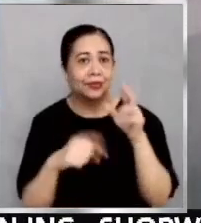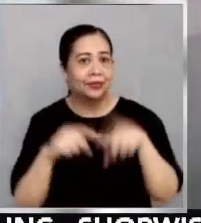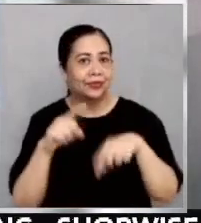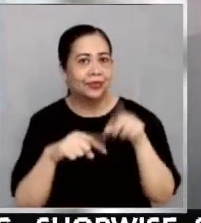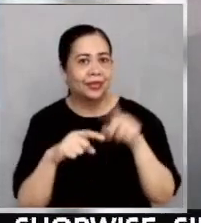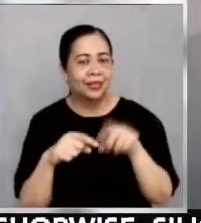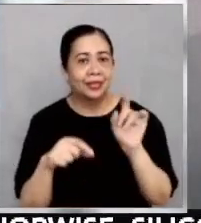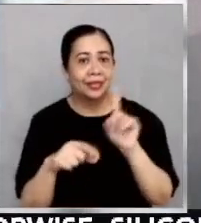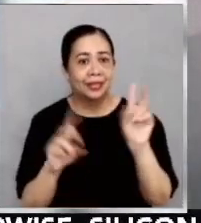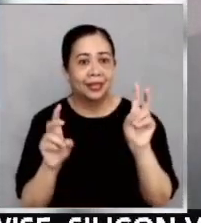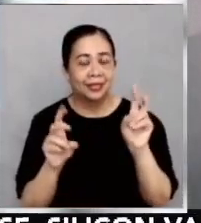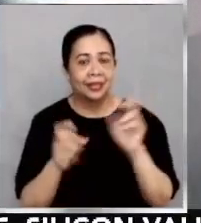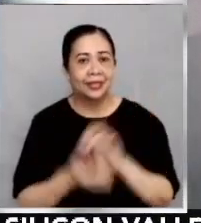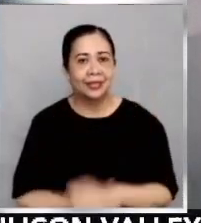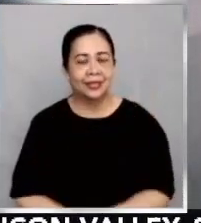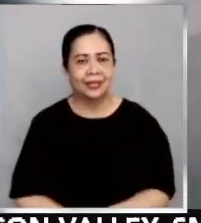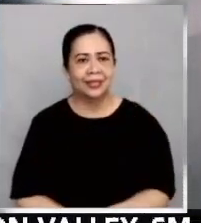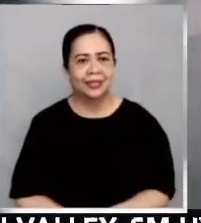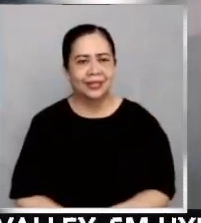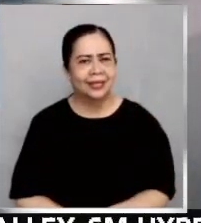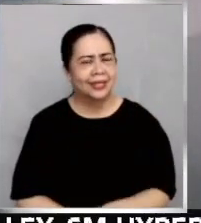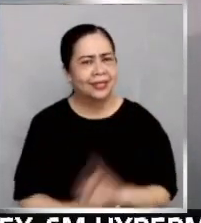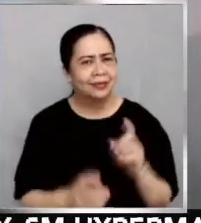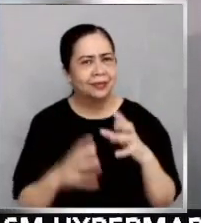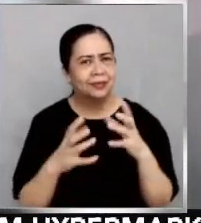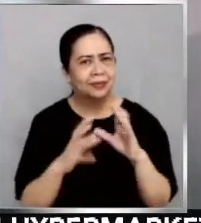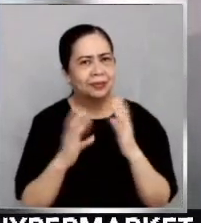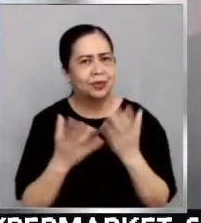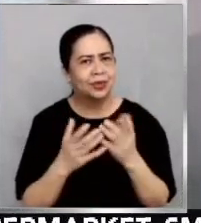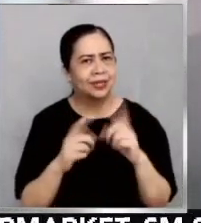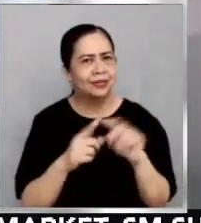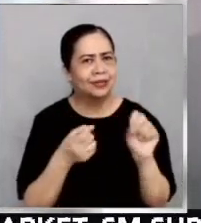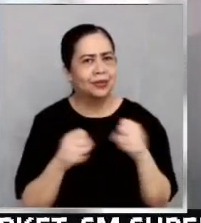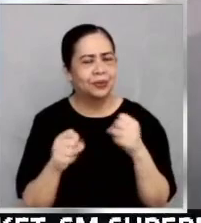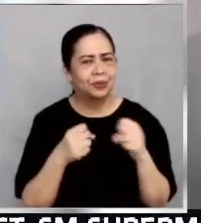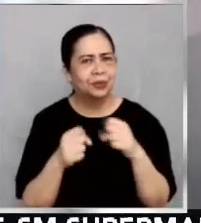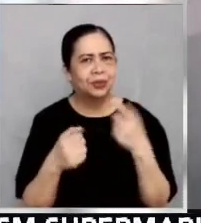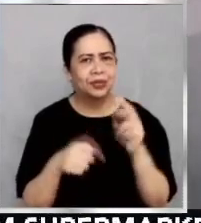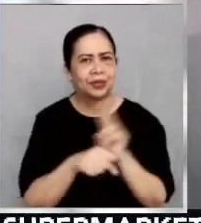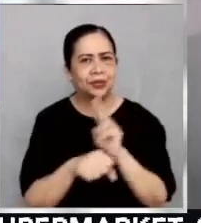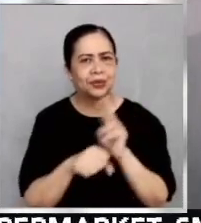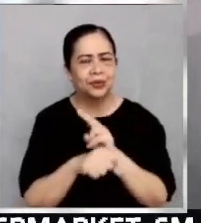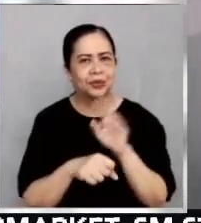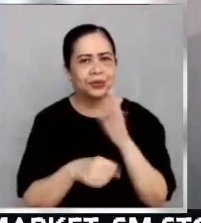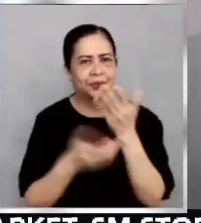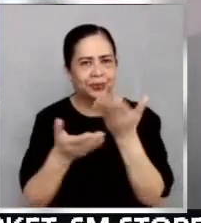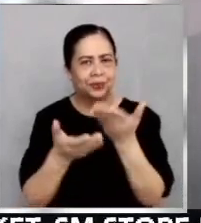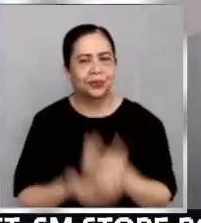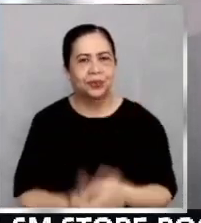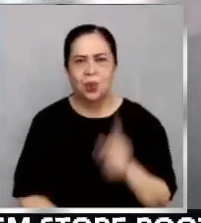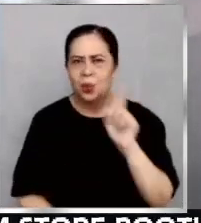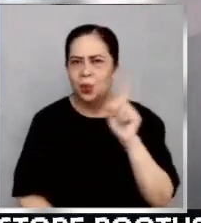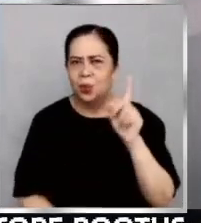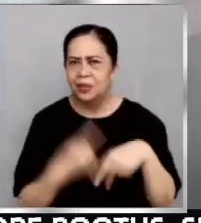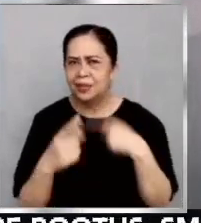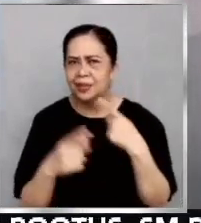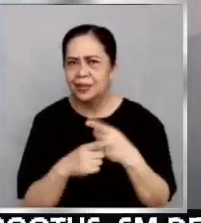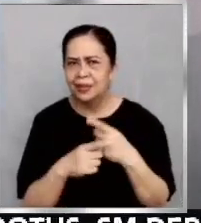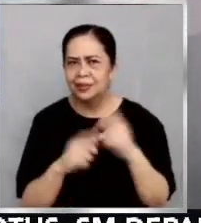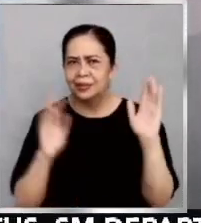ang pickleball, na tila katulad din ng ibang sport na gumagamit ng racket. Pero ano nga ba ang